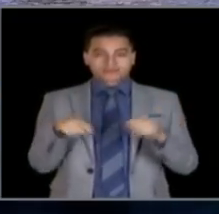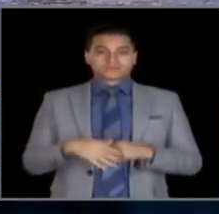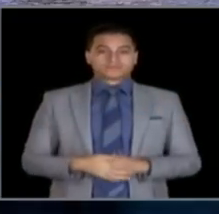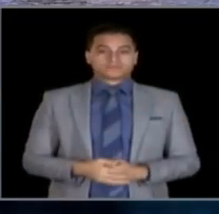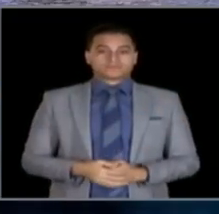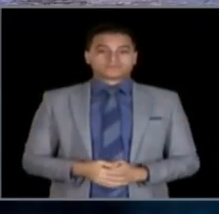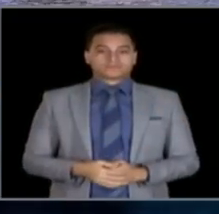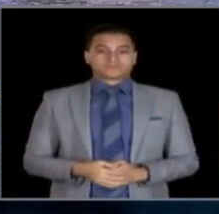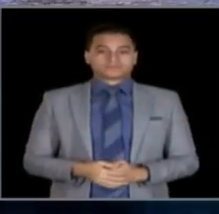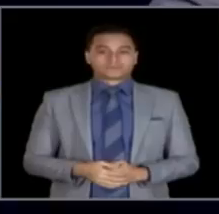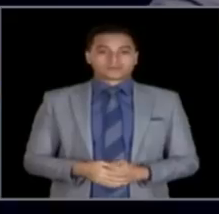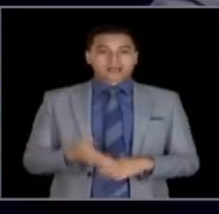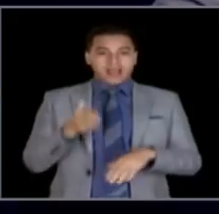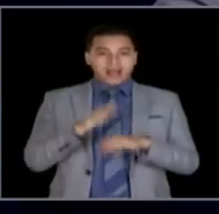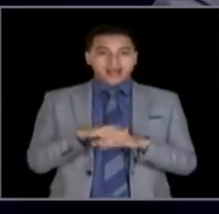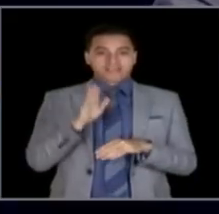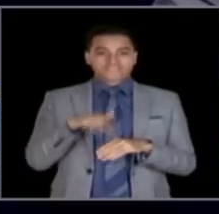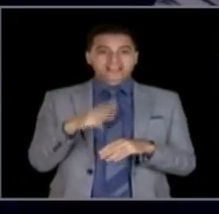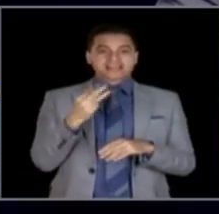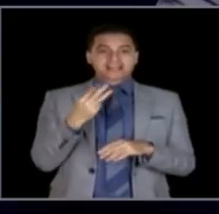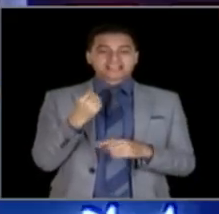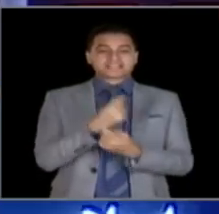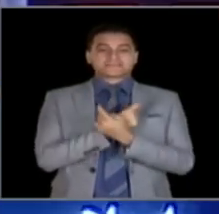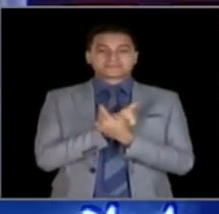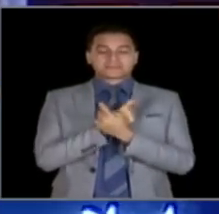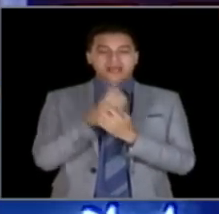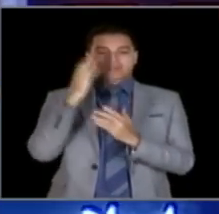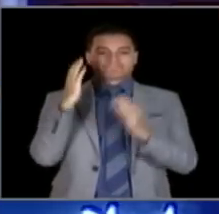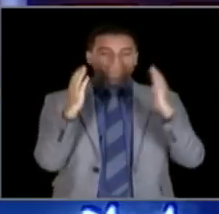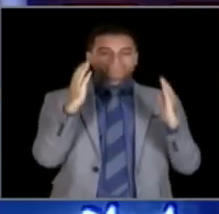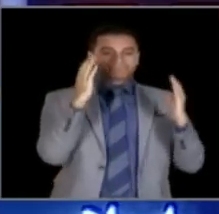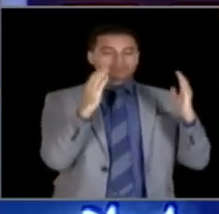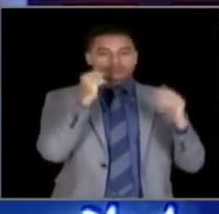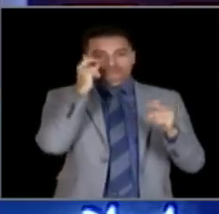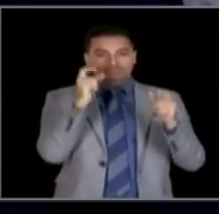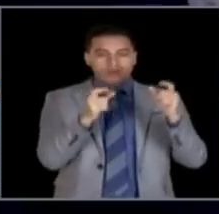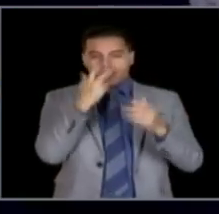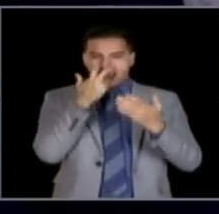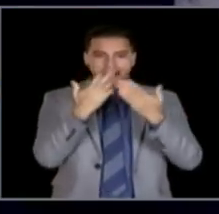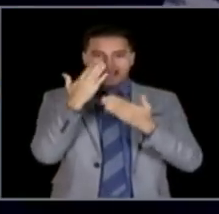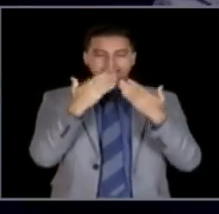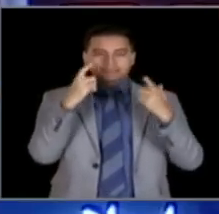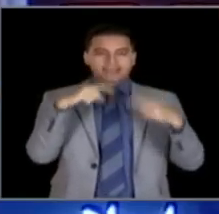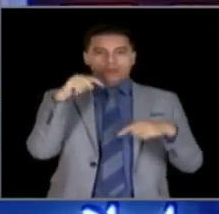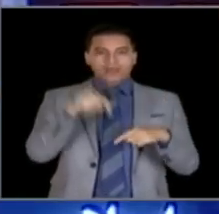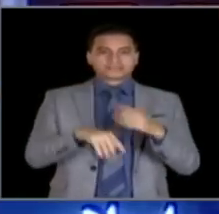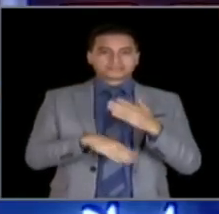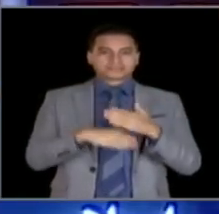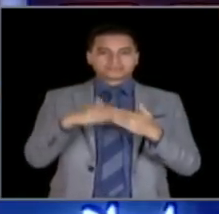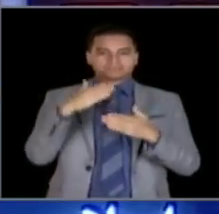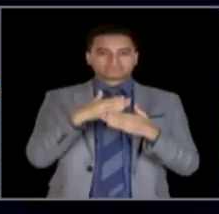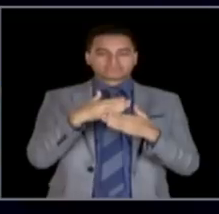متر، عليه 30 تمثال لشخصيات أثرت في الدولة.